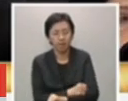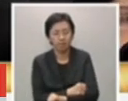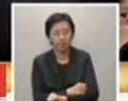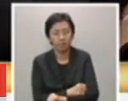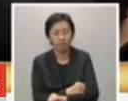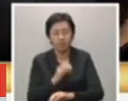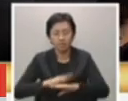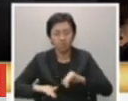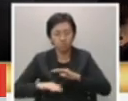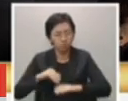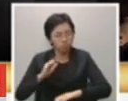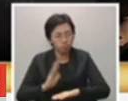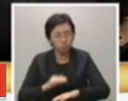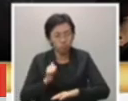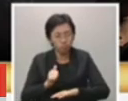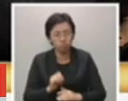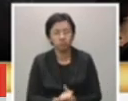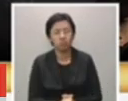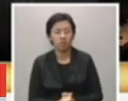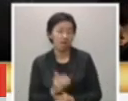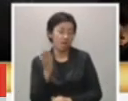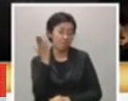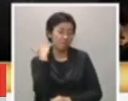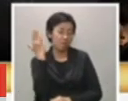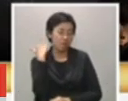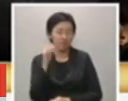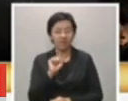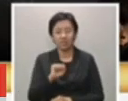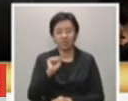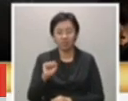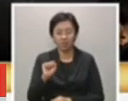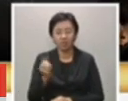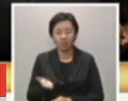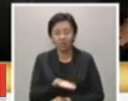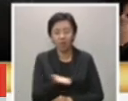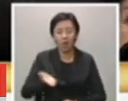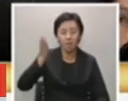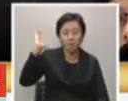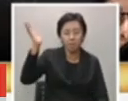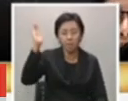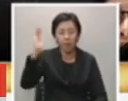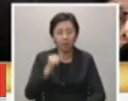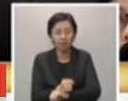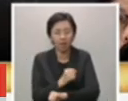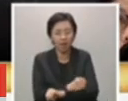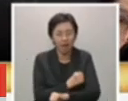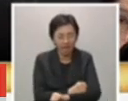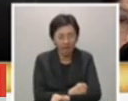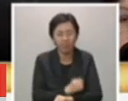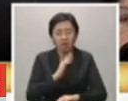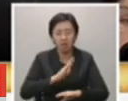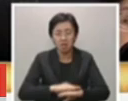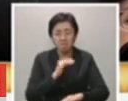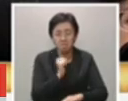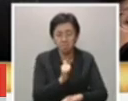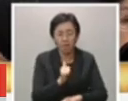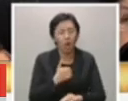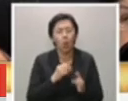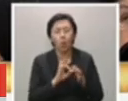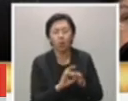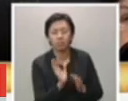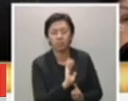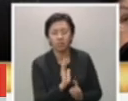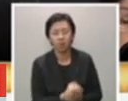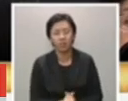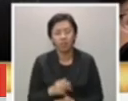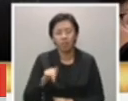ฝีมือในอดีตในสภาผู้แทนราษฎรแห่งนี้เวลาอภิปรายกันเรื่องของแรงงานมีฝีมือเนี่ยเราไม่เคยห่วงเลยครับปป